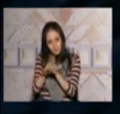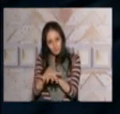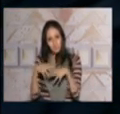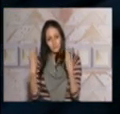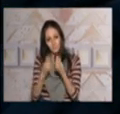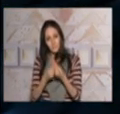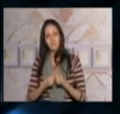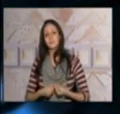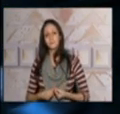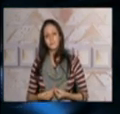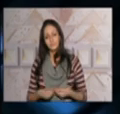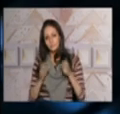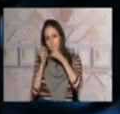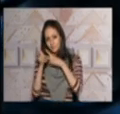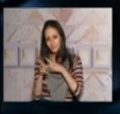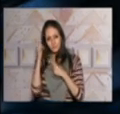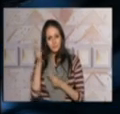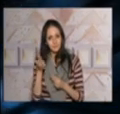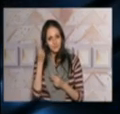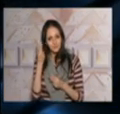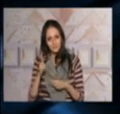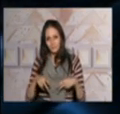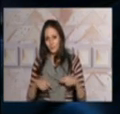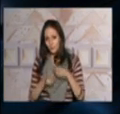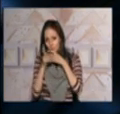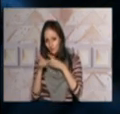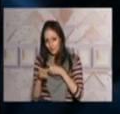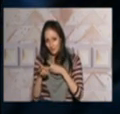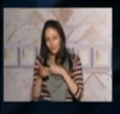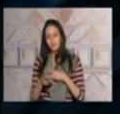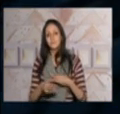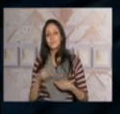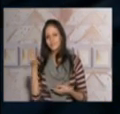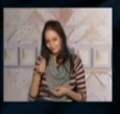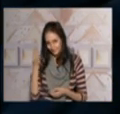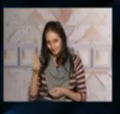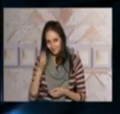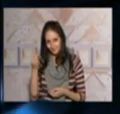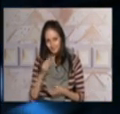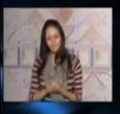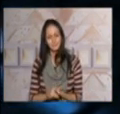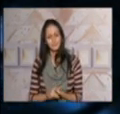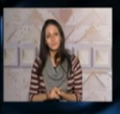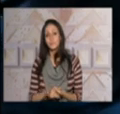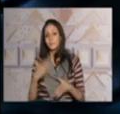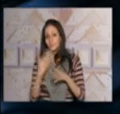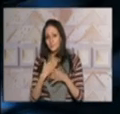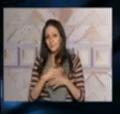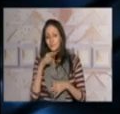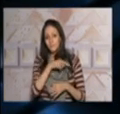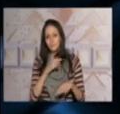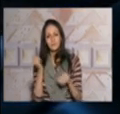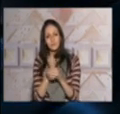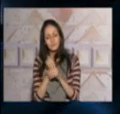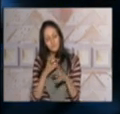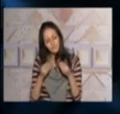الثقافية. هذا الدمج اللي بيتم طبعا تم نتيجة شغل كتير جدا في فترات ال3 4 سنين اللي فاتت،